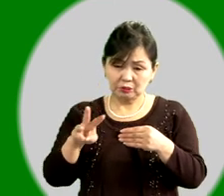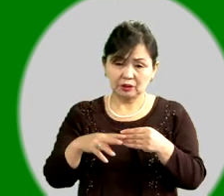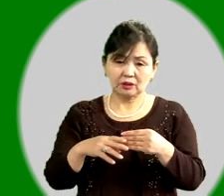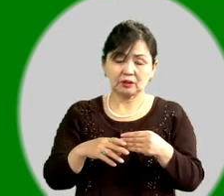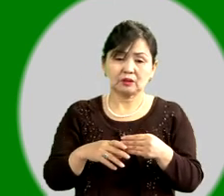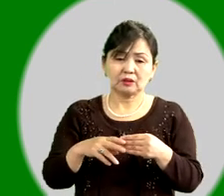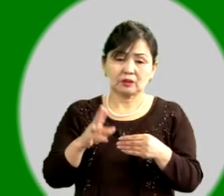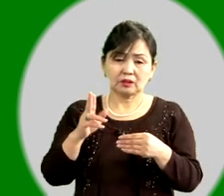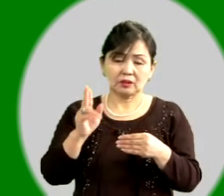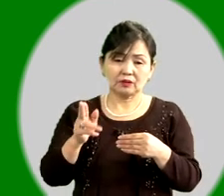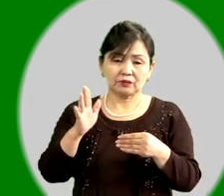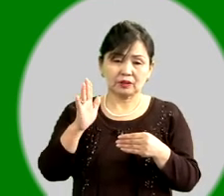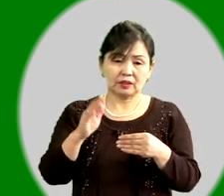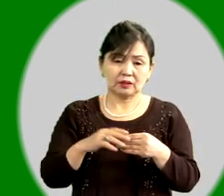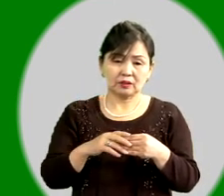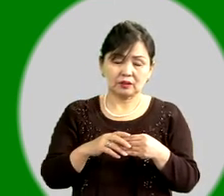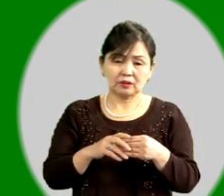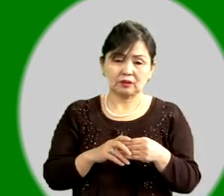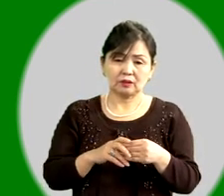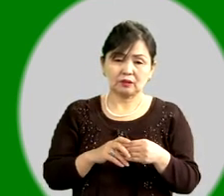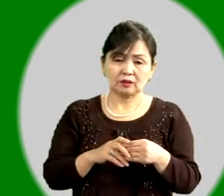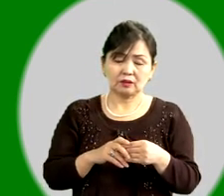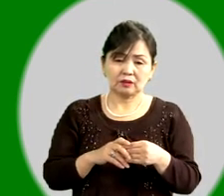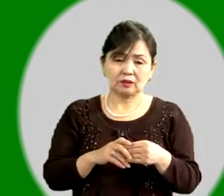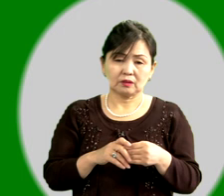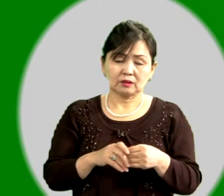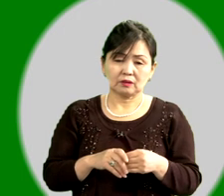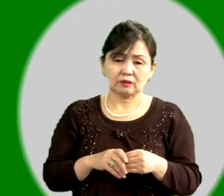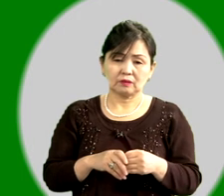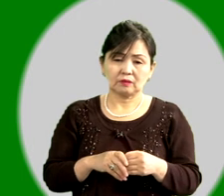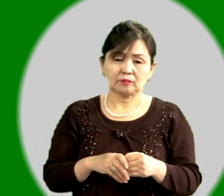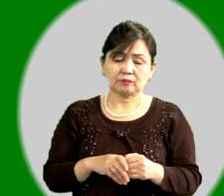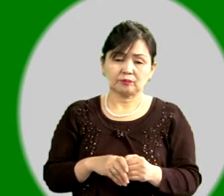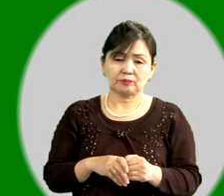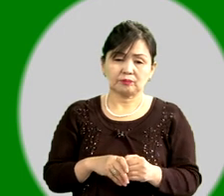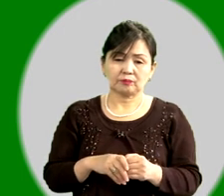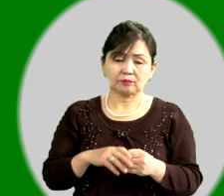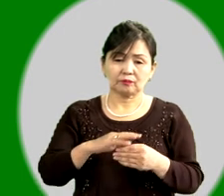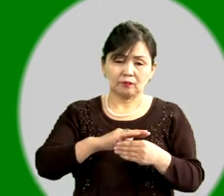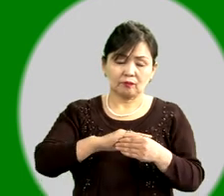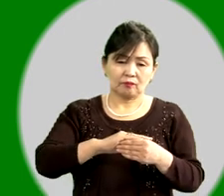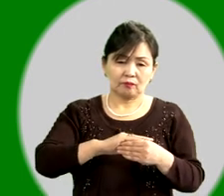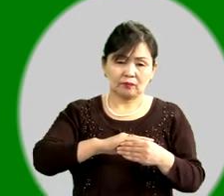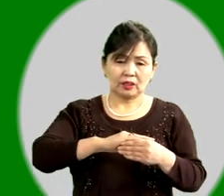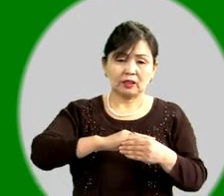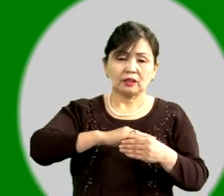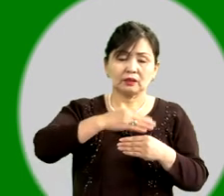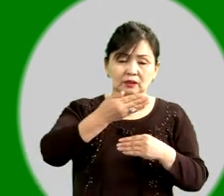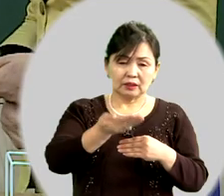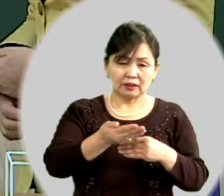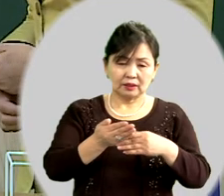Уртын хэмжээ сантиметрээр өгөгдвөл сантиметр квадрат, дециметрээр өгөгдвөл дециметр квадрат гэсэн нэртэй байгааг ажиглаж байгаа